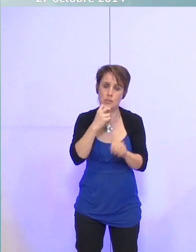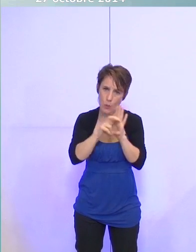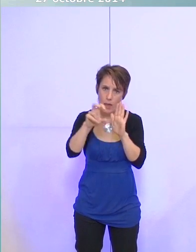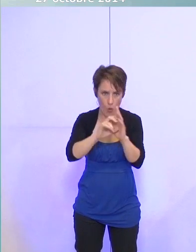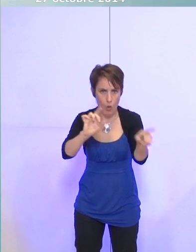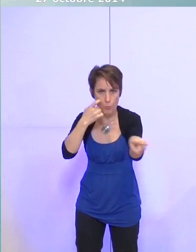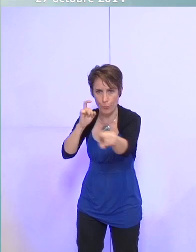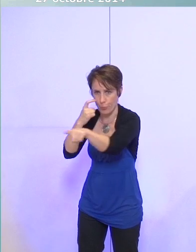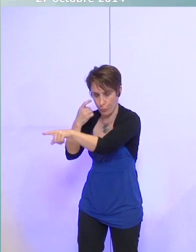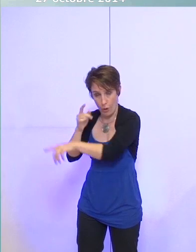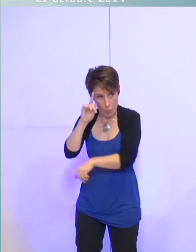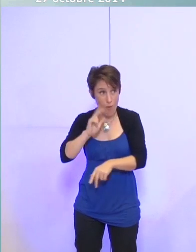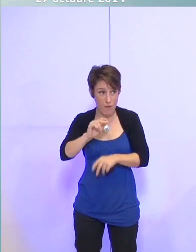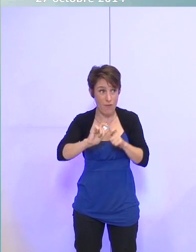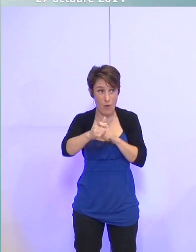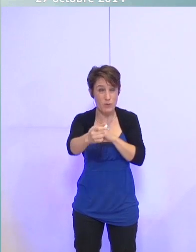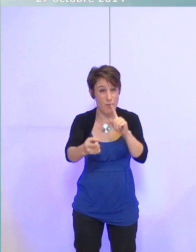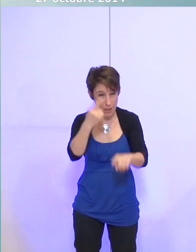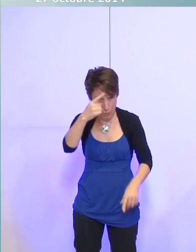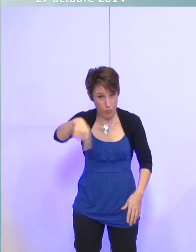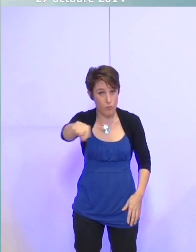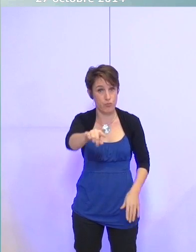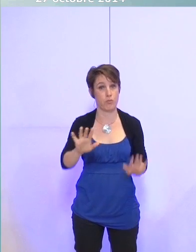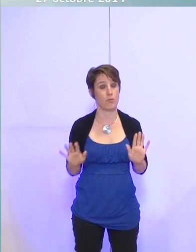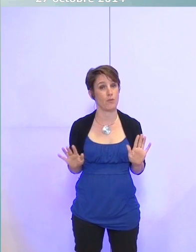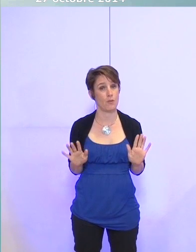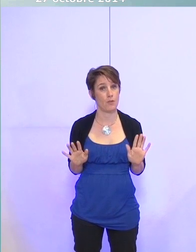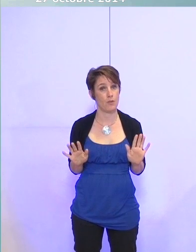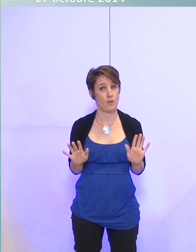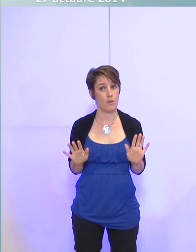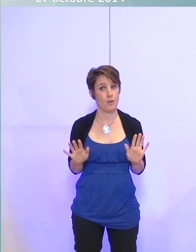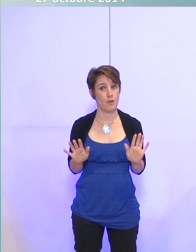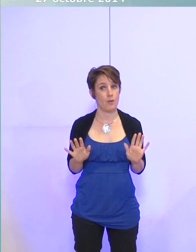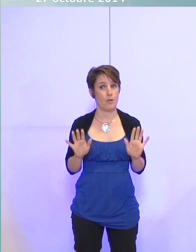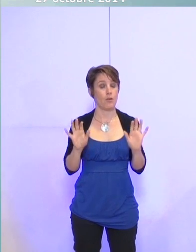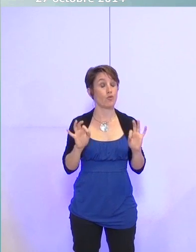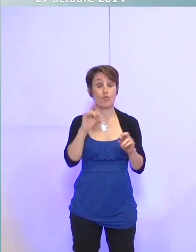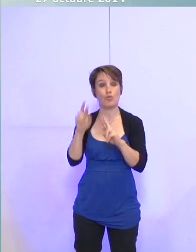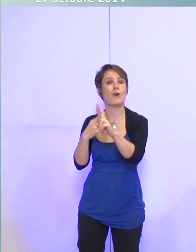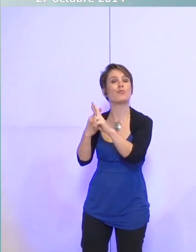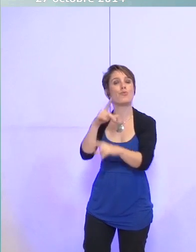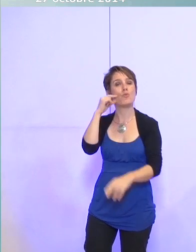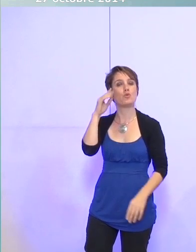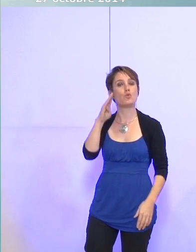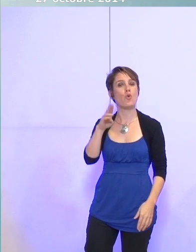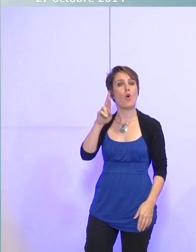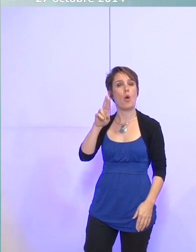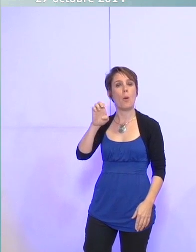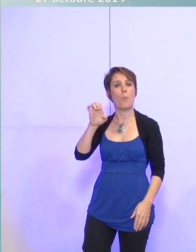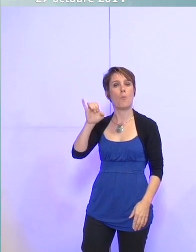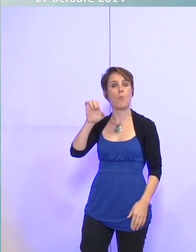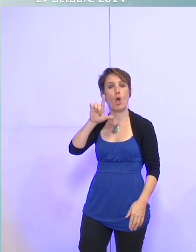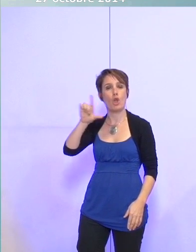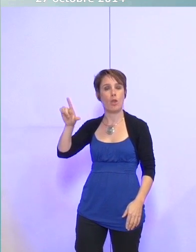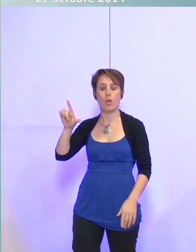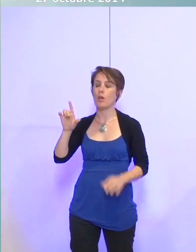des conséquences importantes. Et ces conséquences importantes, pour répondre à M. Breuil, les hausses